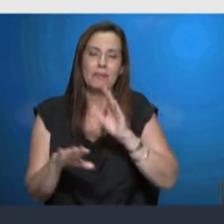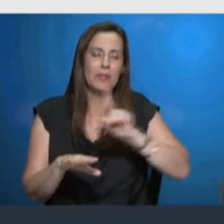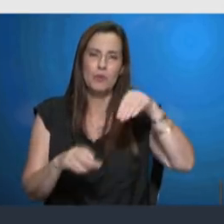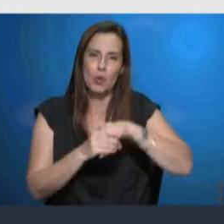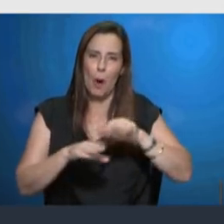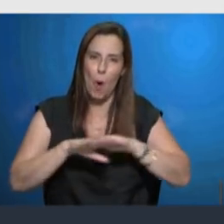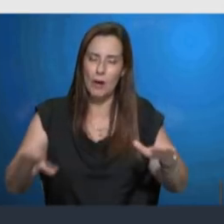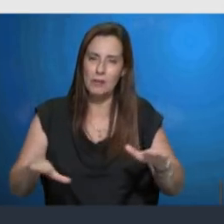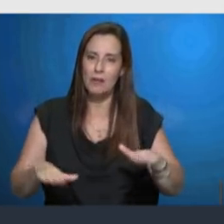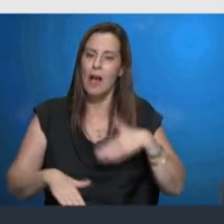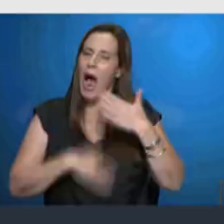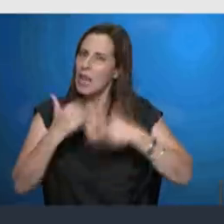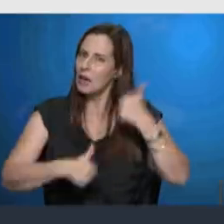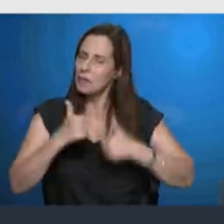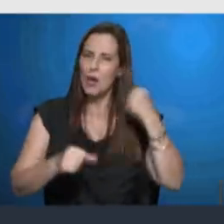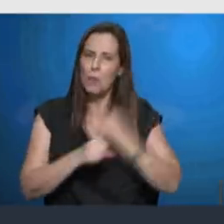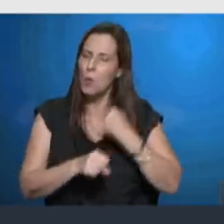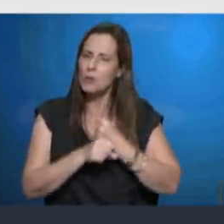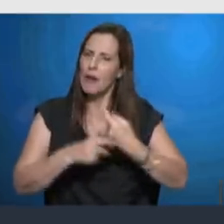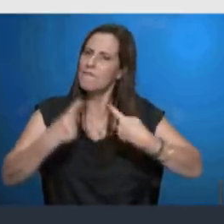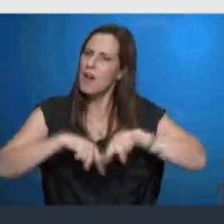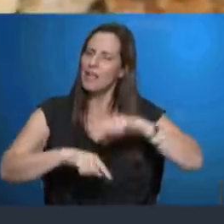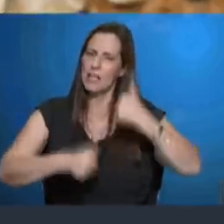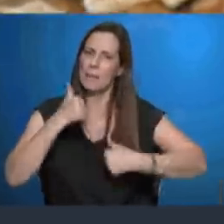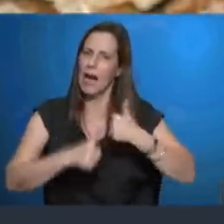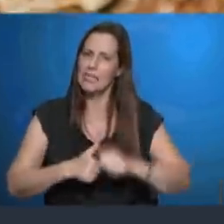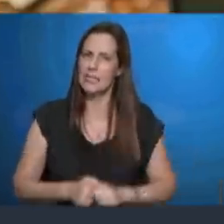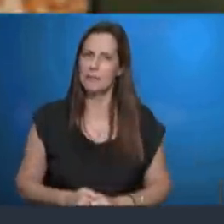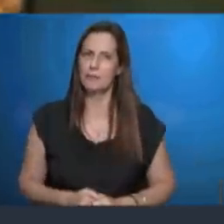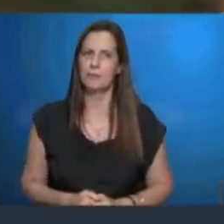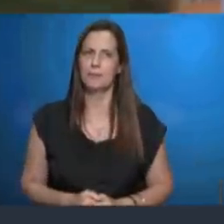במועצה. הליך המכרז בוצע על ידי ועדת המכרזים.